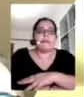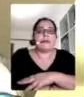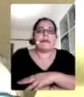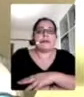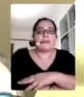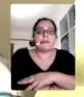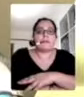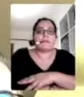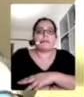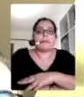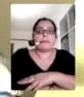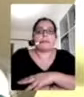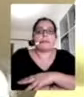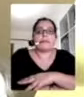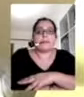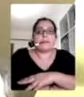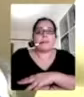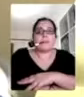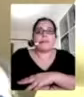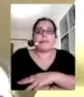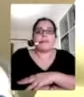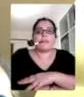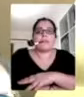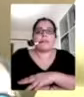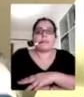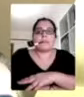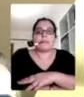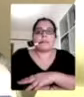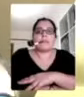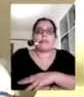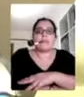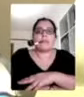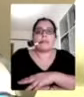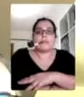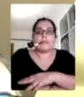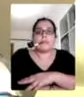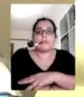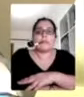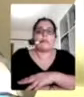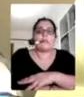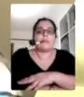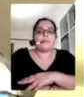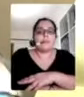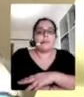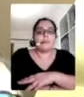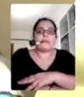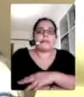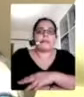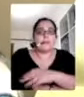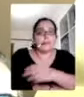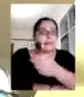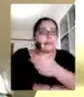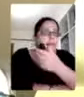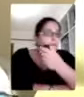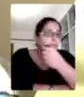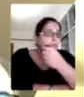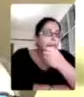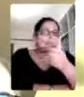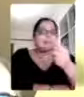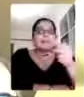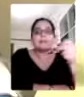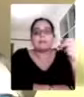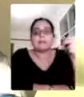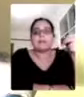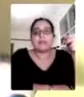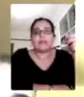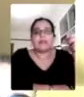Sadece şeyde mobilde size hani siz yayına girdiğiniz zaman yayına eklemek ister misin diye soruyor bana. Ekle diyorum